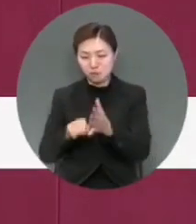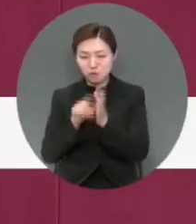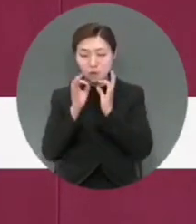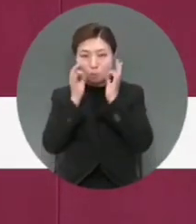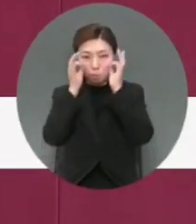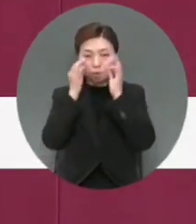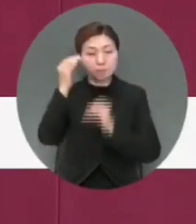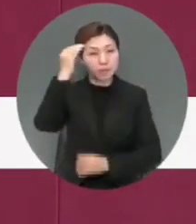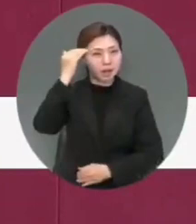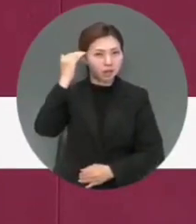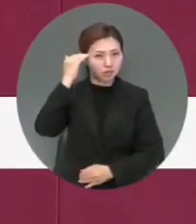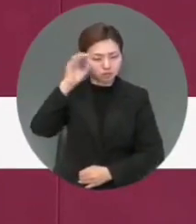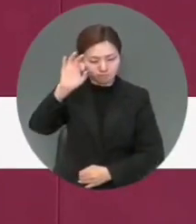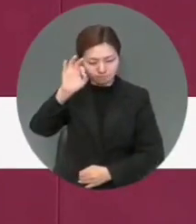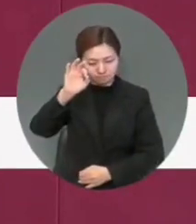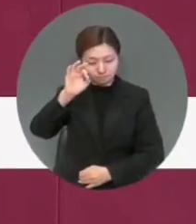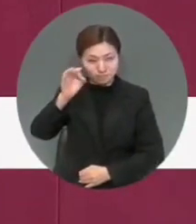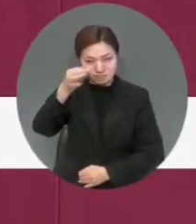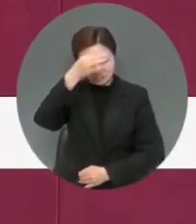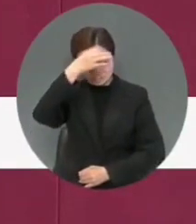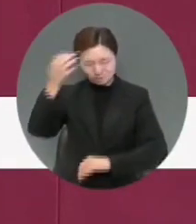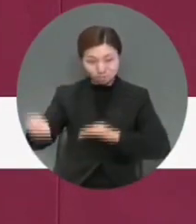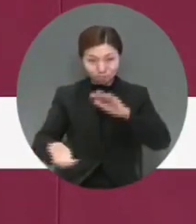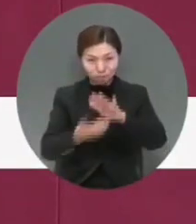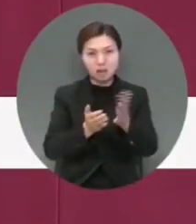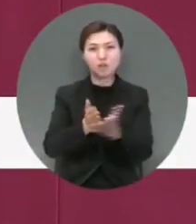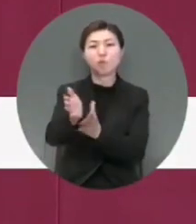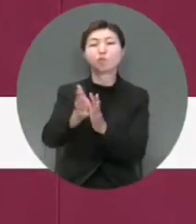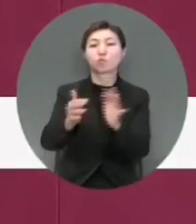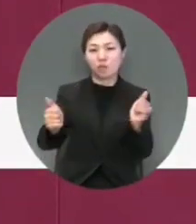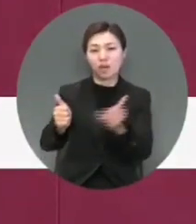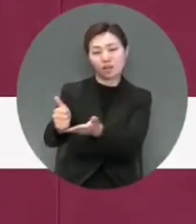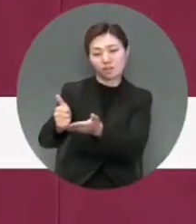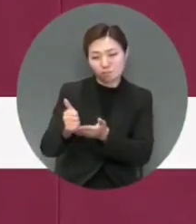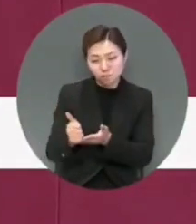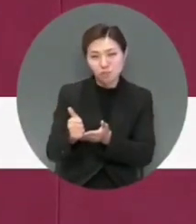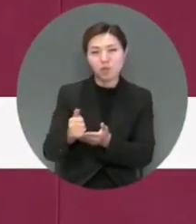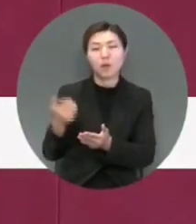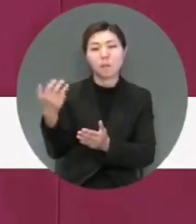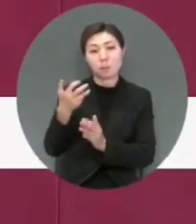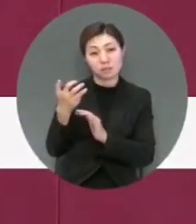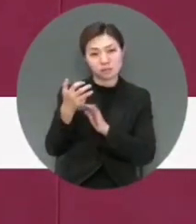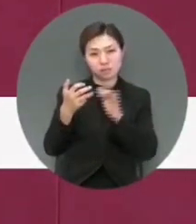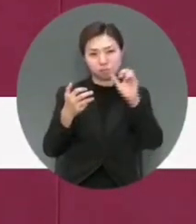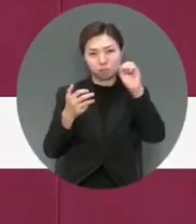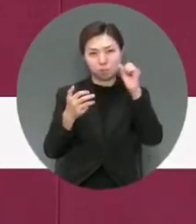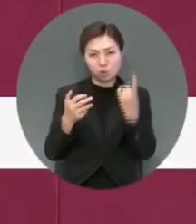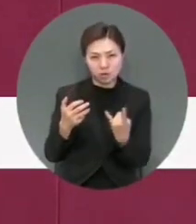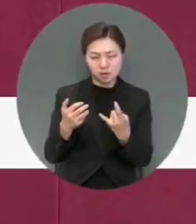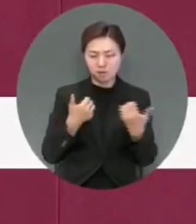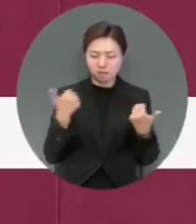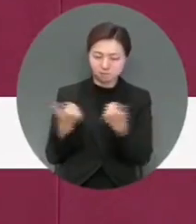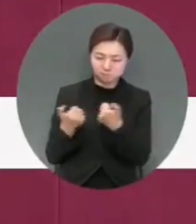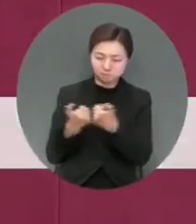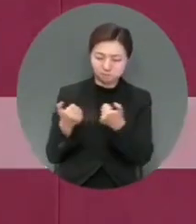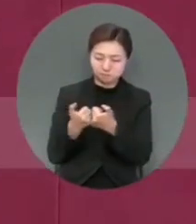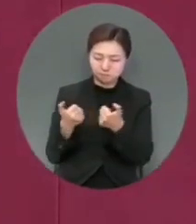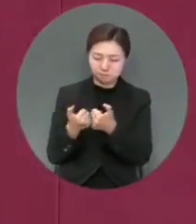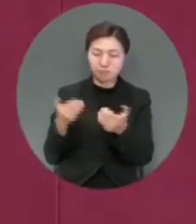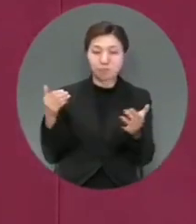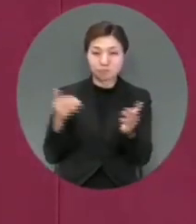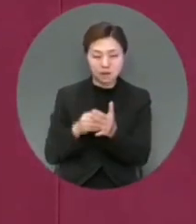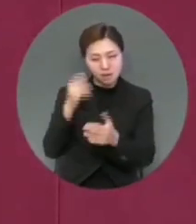전문가들과 80여 차례 회의를 통해 과학적 근거를 착실히 축적했으며